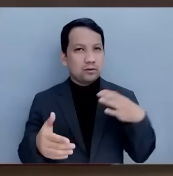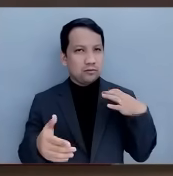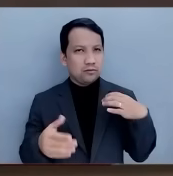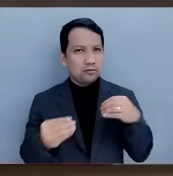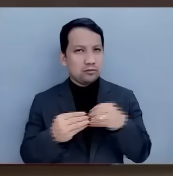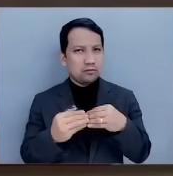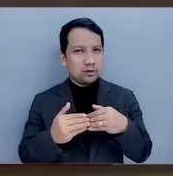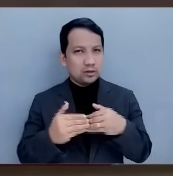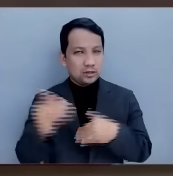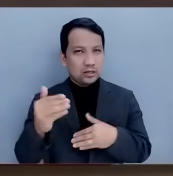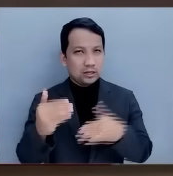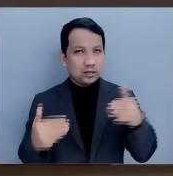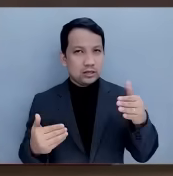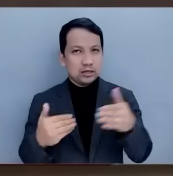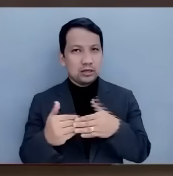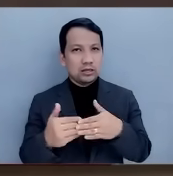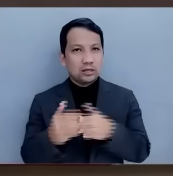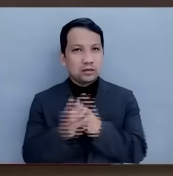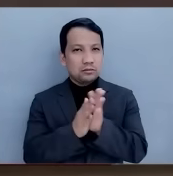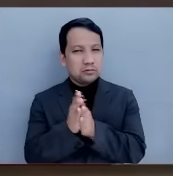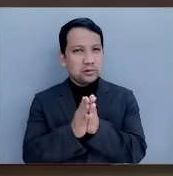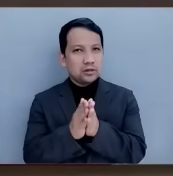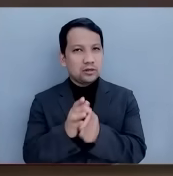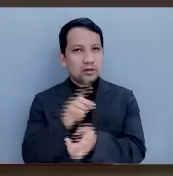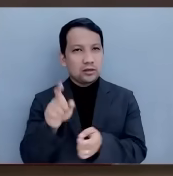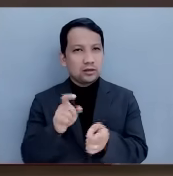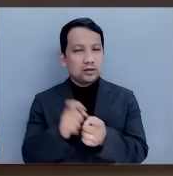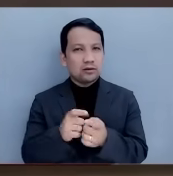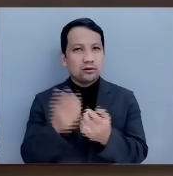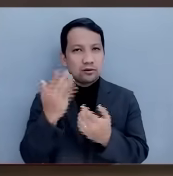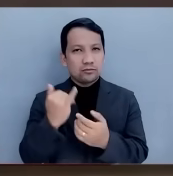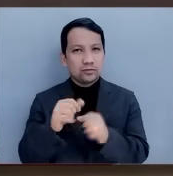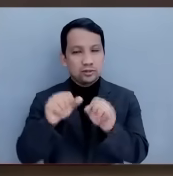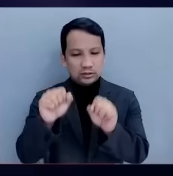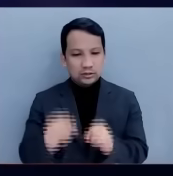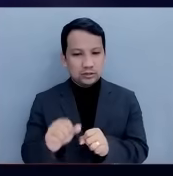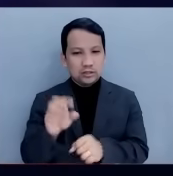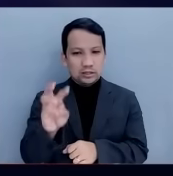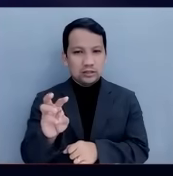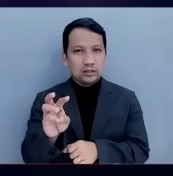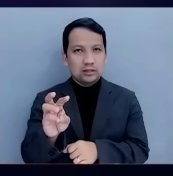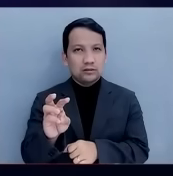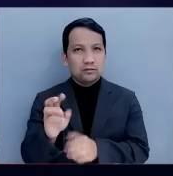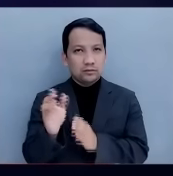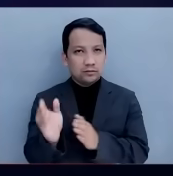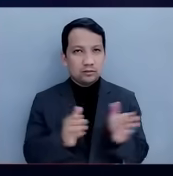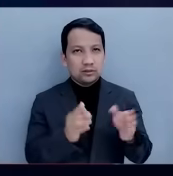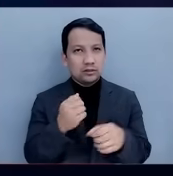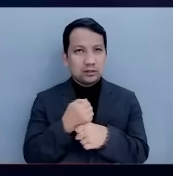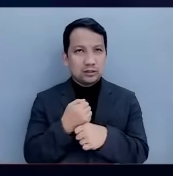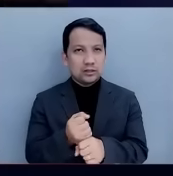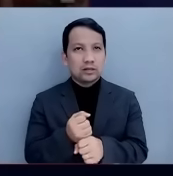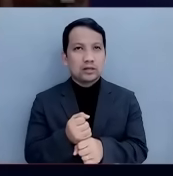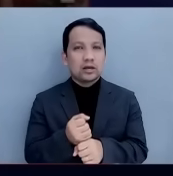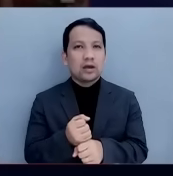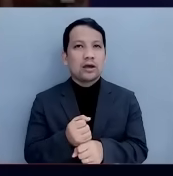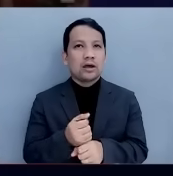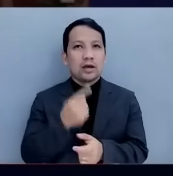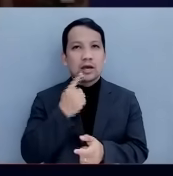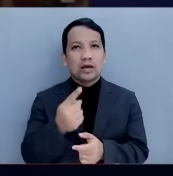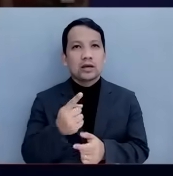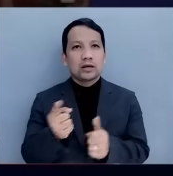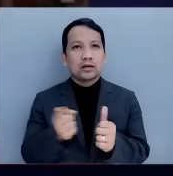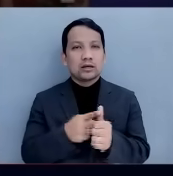pa lang tayo sa exciting na part dahil hanggang season 6 daw ang pinaplano na. Una naman ng sinabi